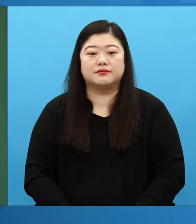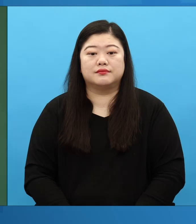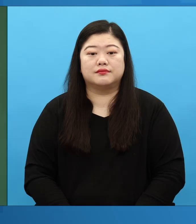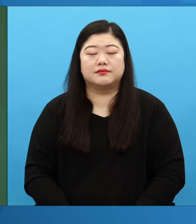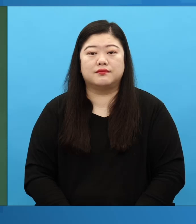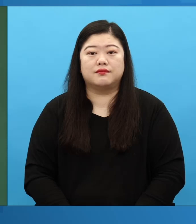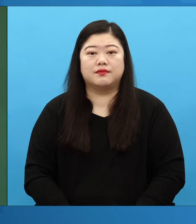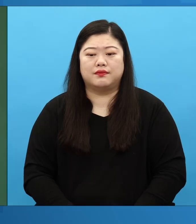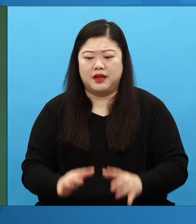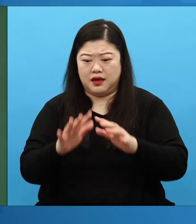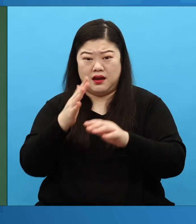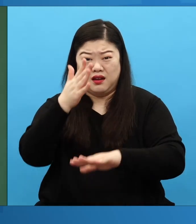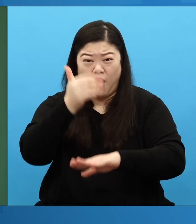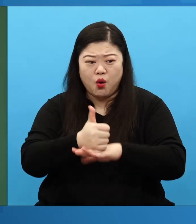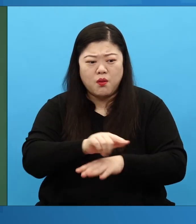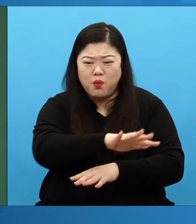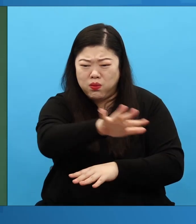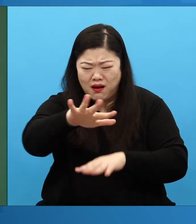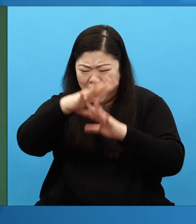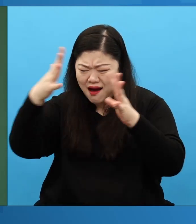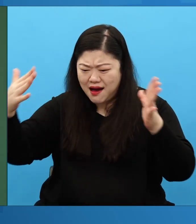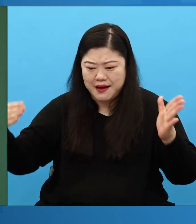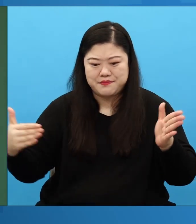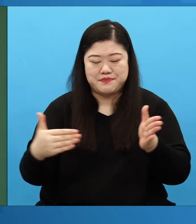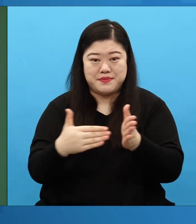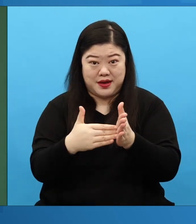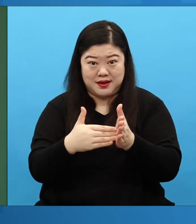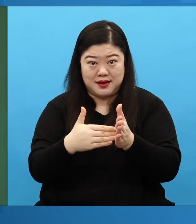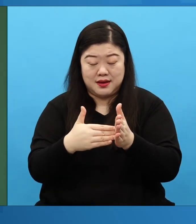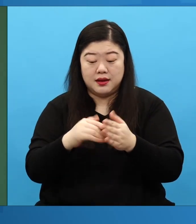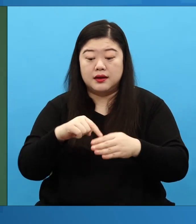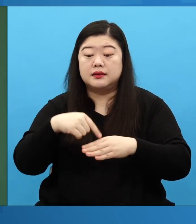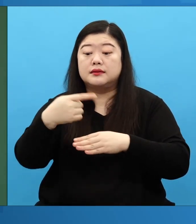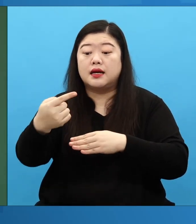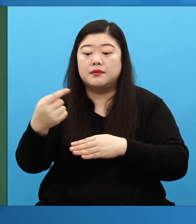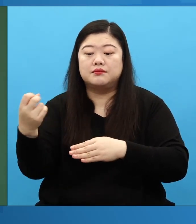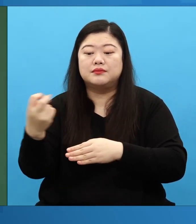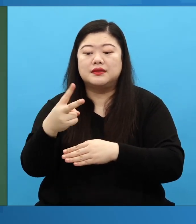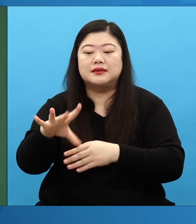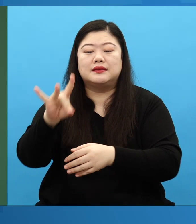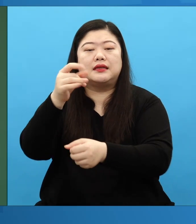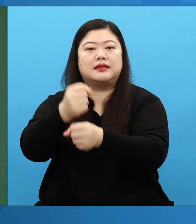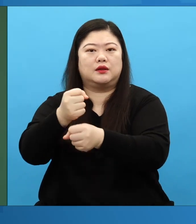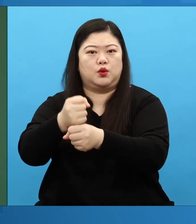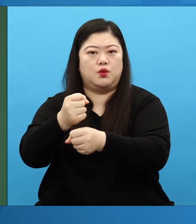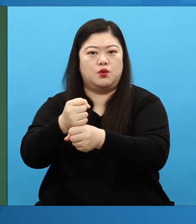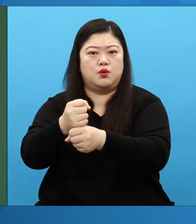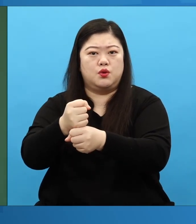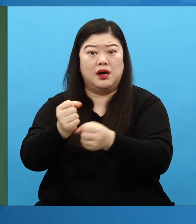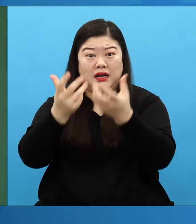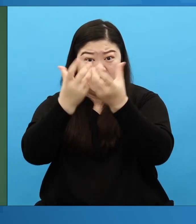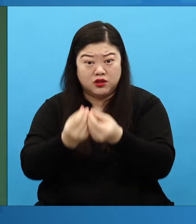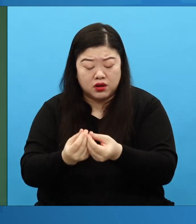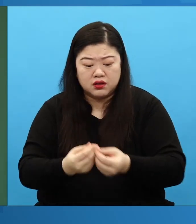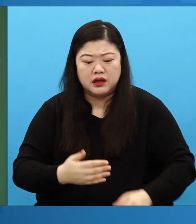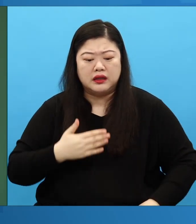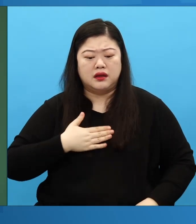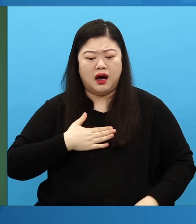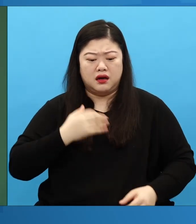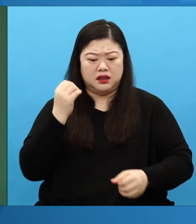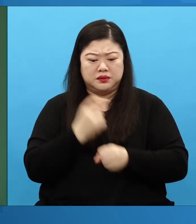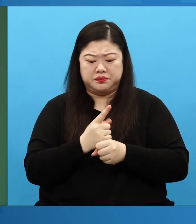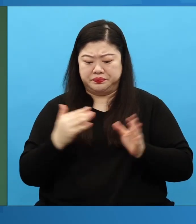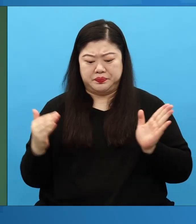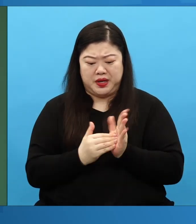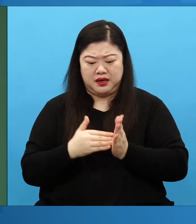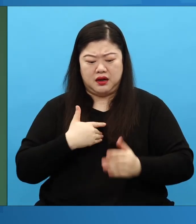And absolutely, this time schedule will come. 오기 때문에 그러면 내가 없다고 생각할 때 무엇을 남겨뒀냐? Then, if that is so,